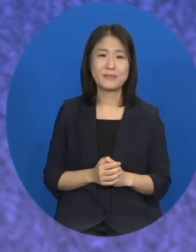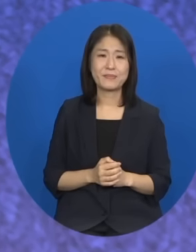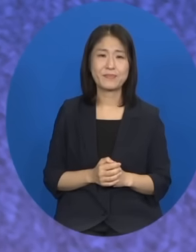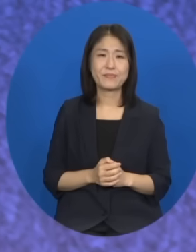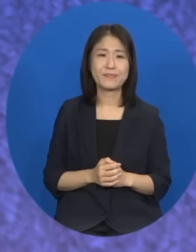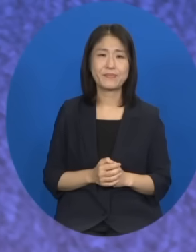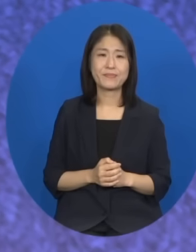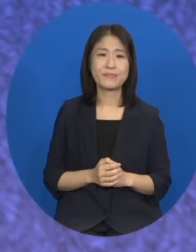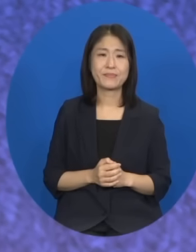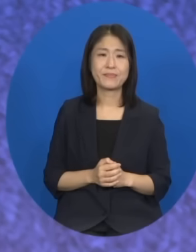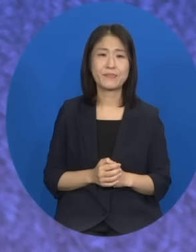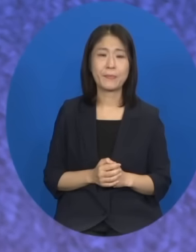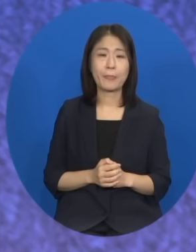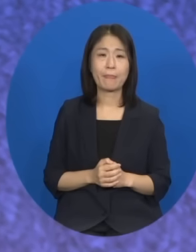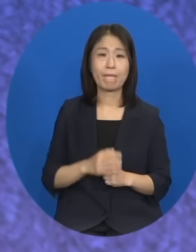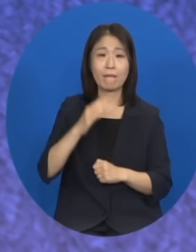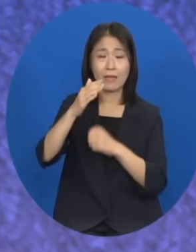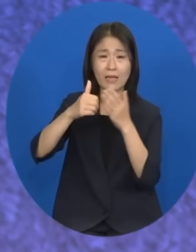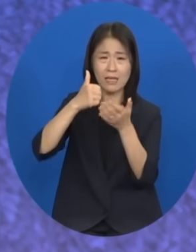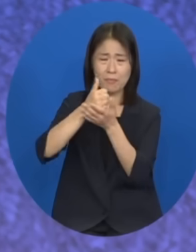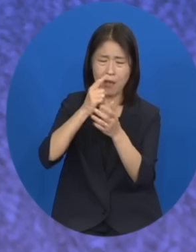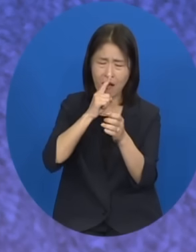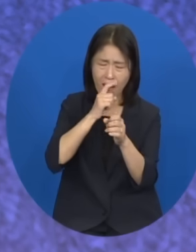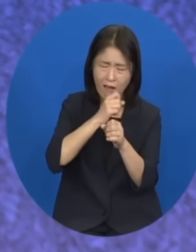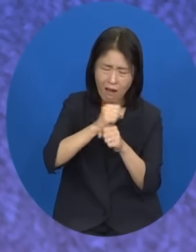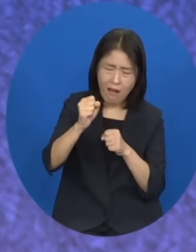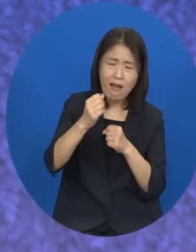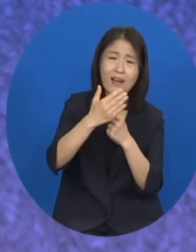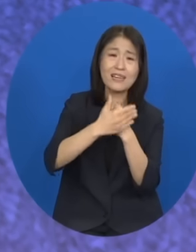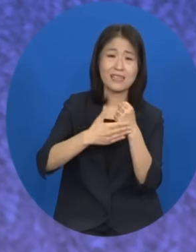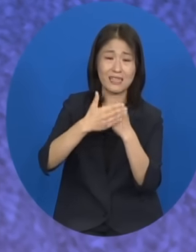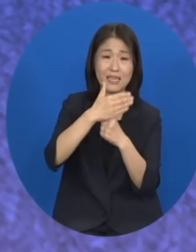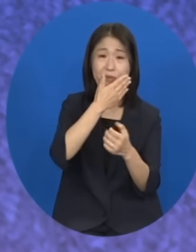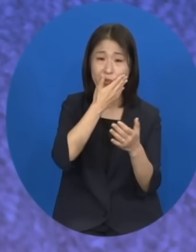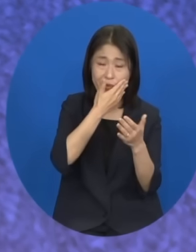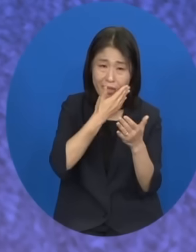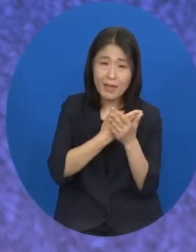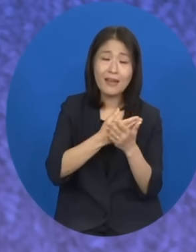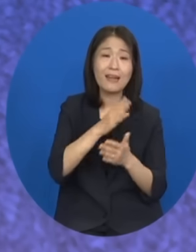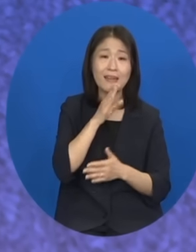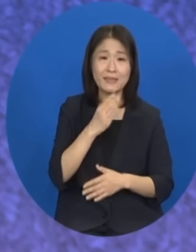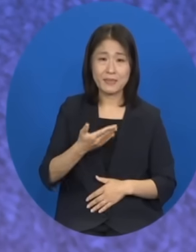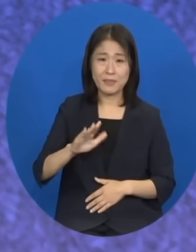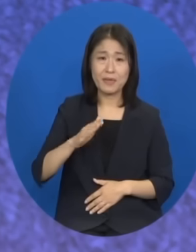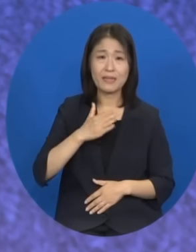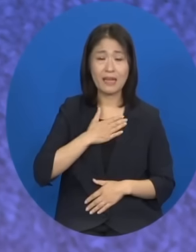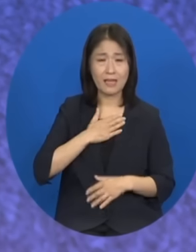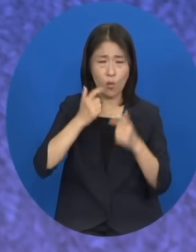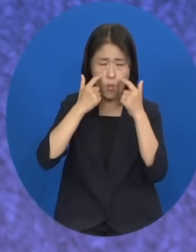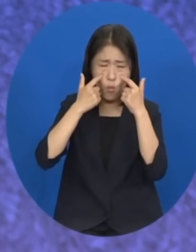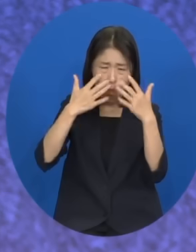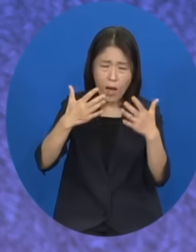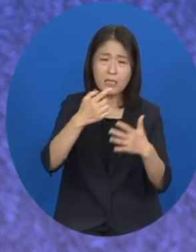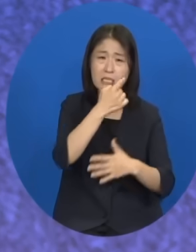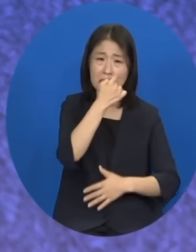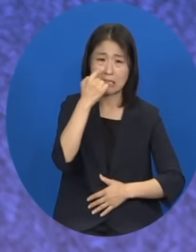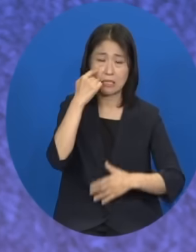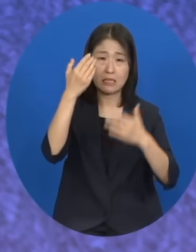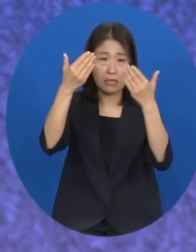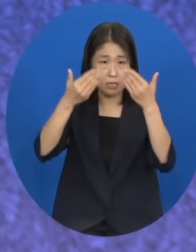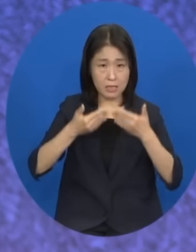근데 하나님이 그 말할 수 없는 은총도 귀하지만 주님이 저에게 확실한 증거도